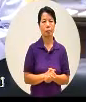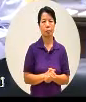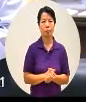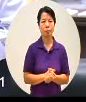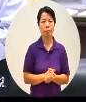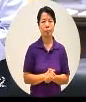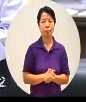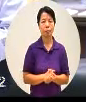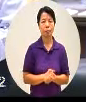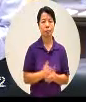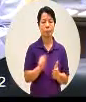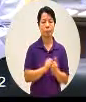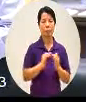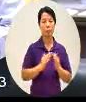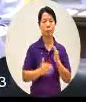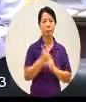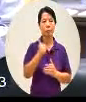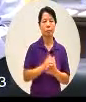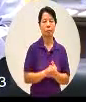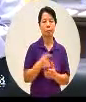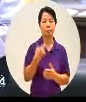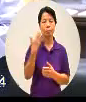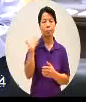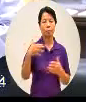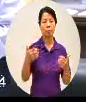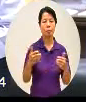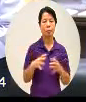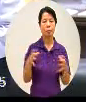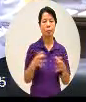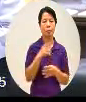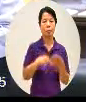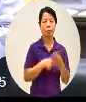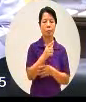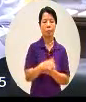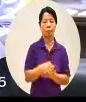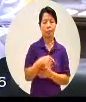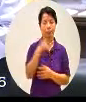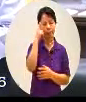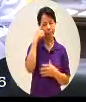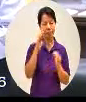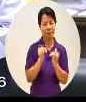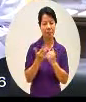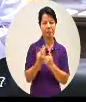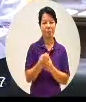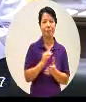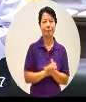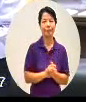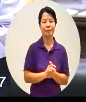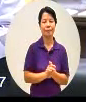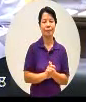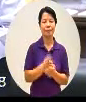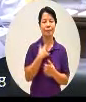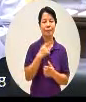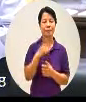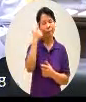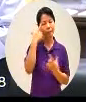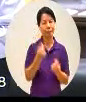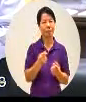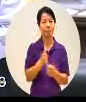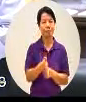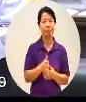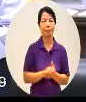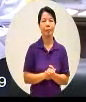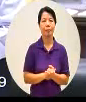副市长， 不好意思，这位同事我比较那个啦，比较没礼貌，抱歉啦、欸啊、你有认同没啦？ 有啊、欸、 有